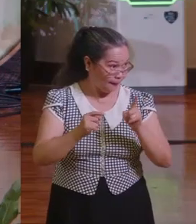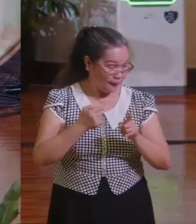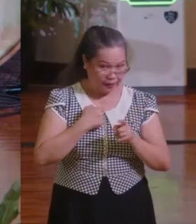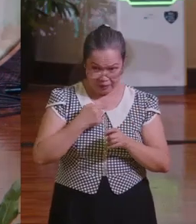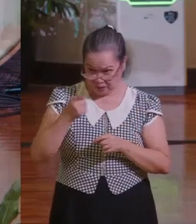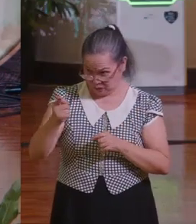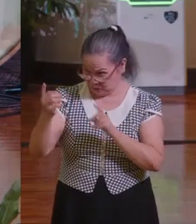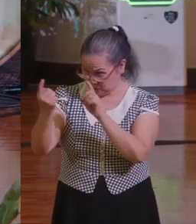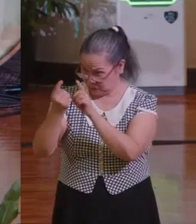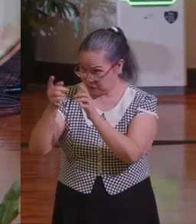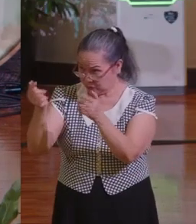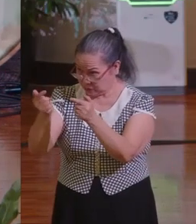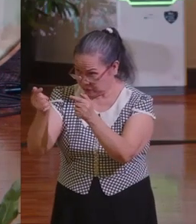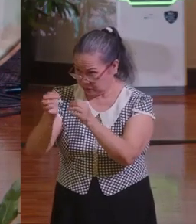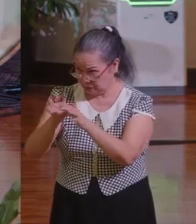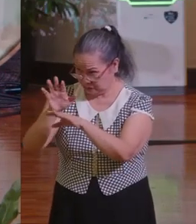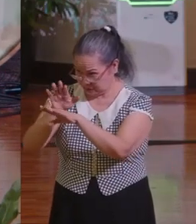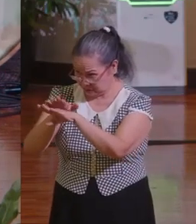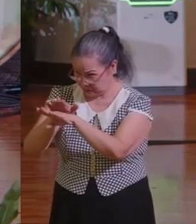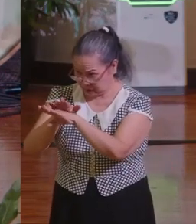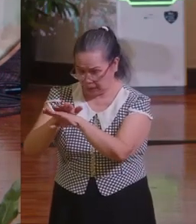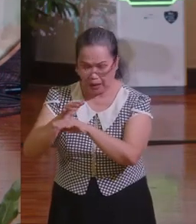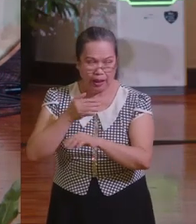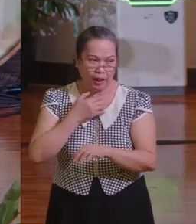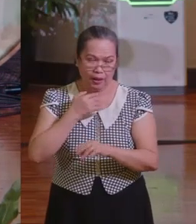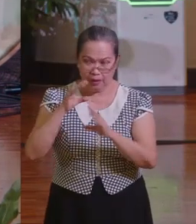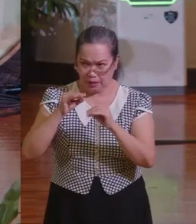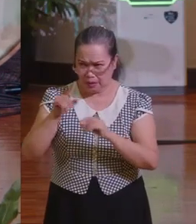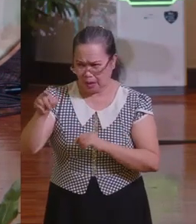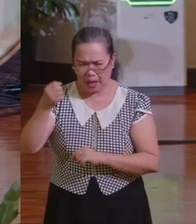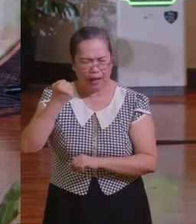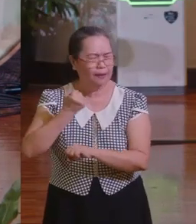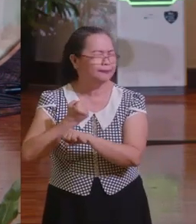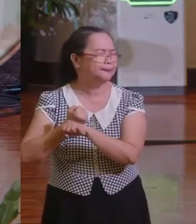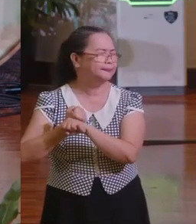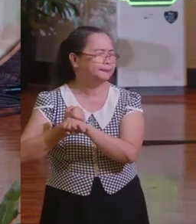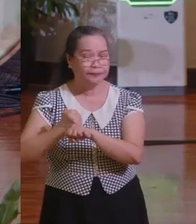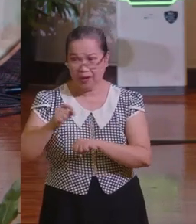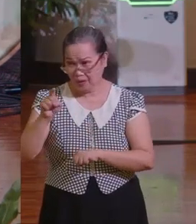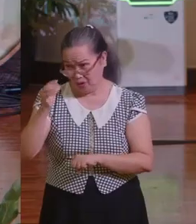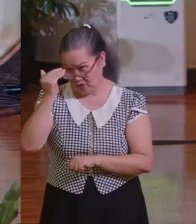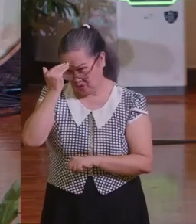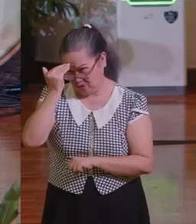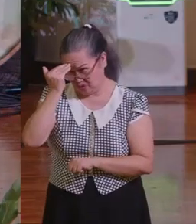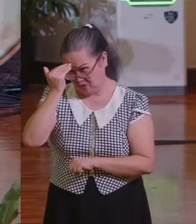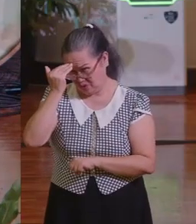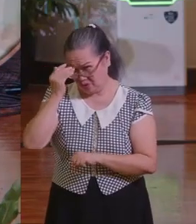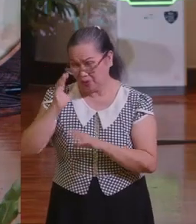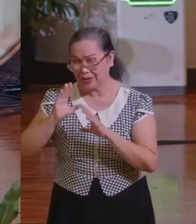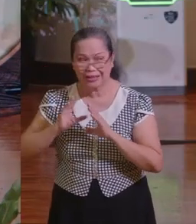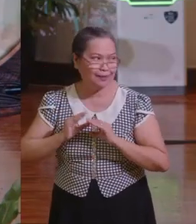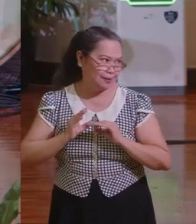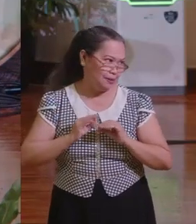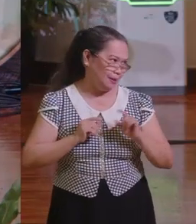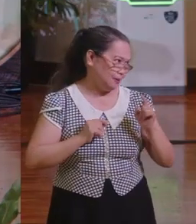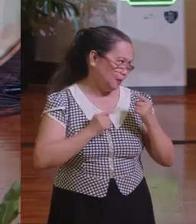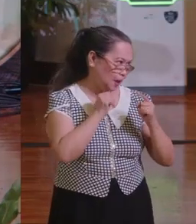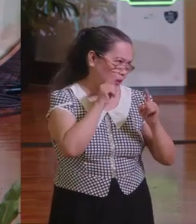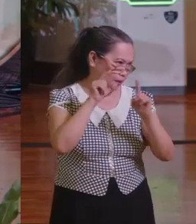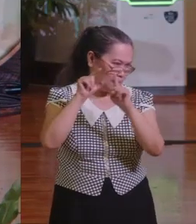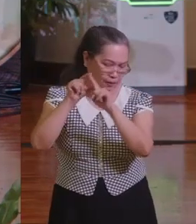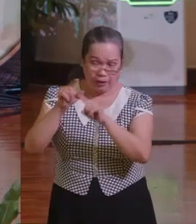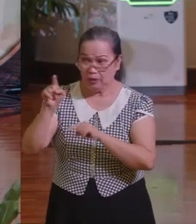kasalanan, pinaalalahanan mo siya with gentleness, no? Alam mo kapatid, gentle lang. Alam